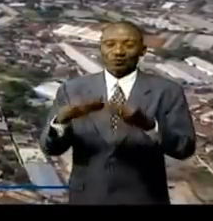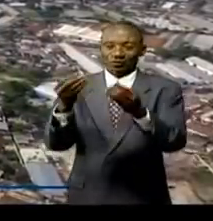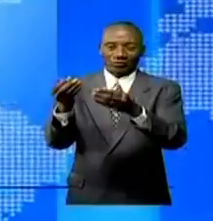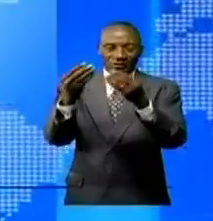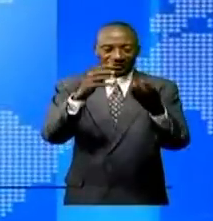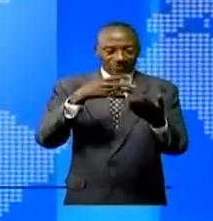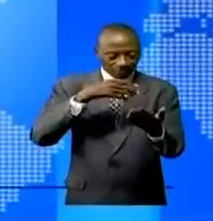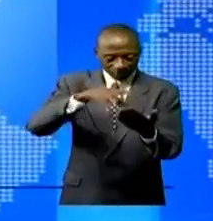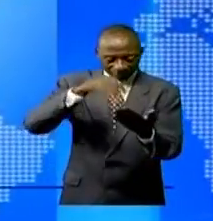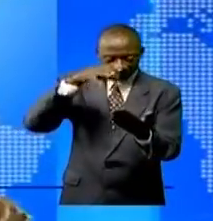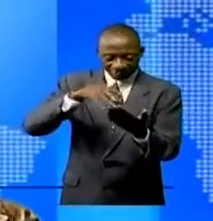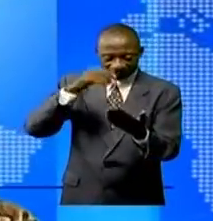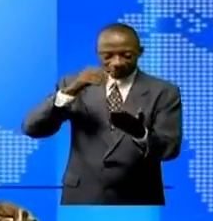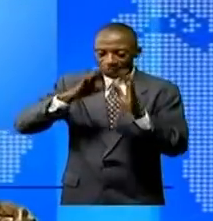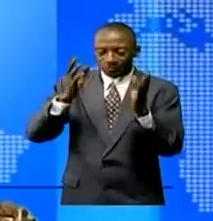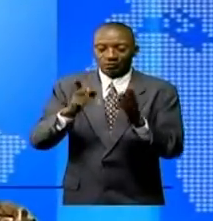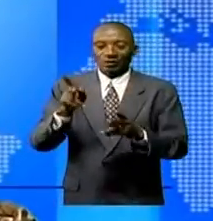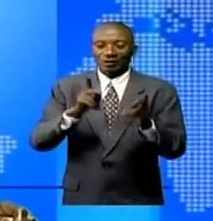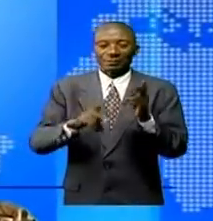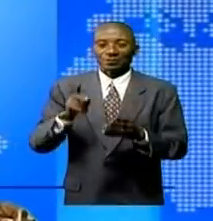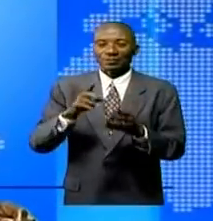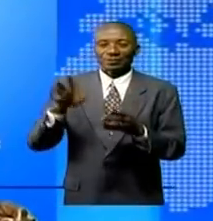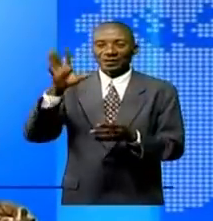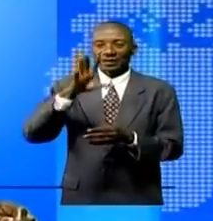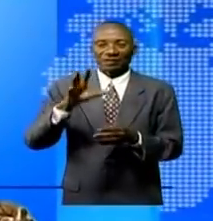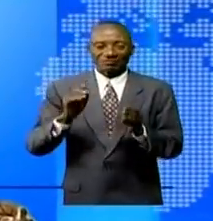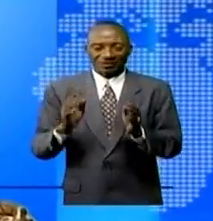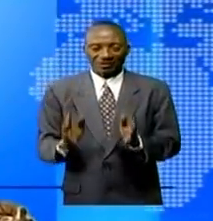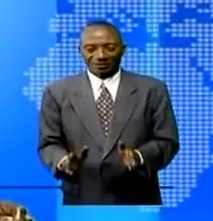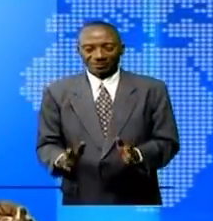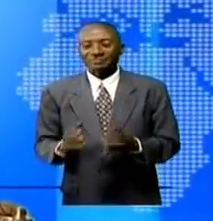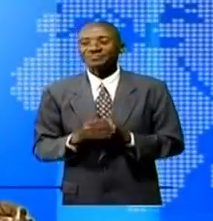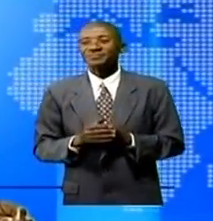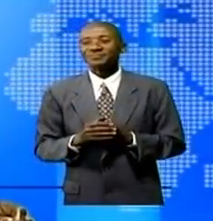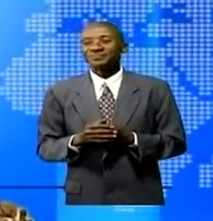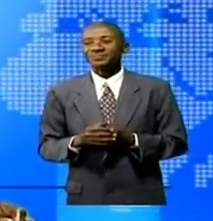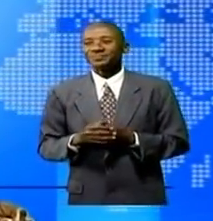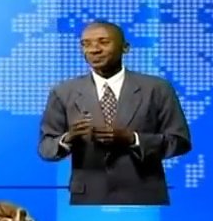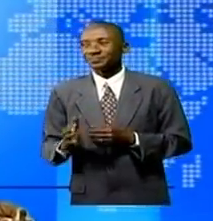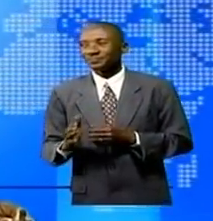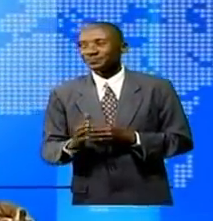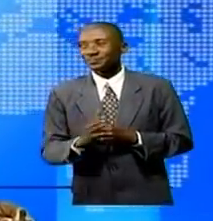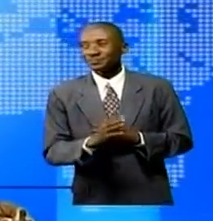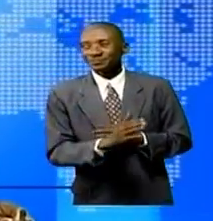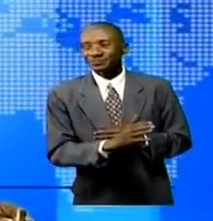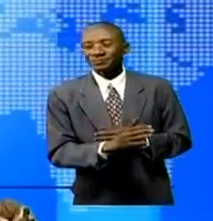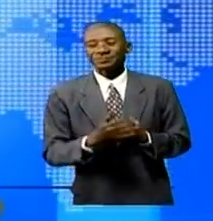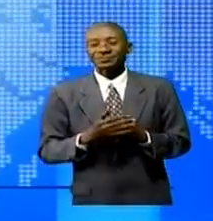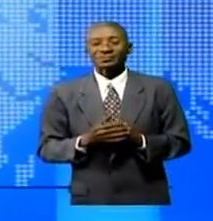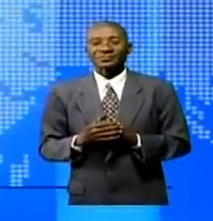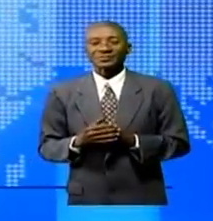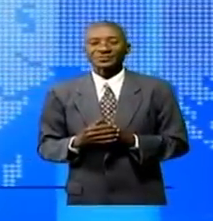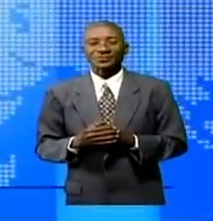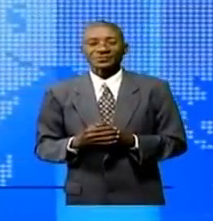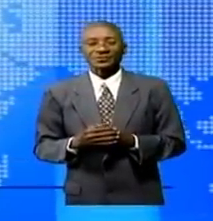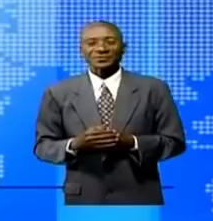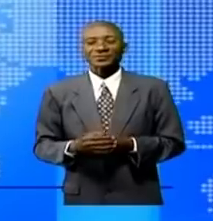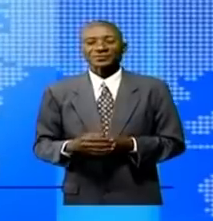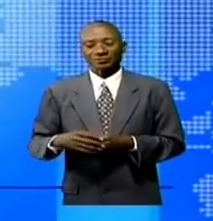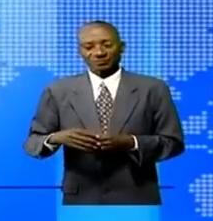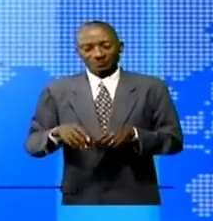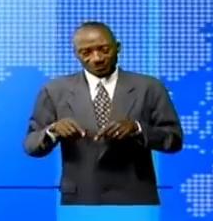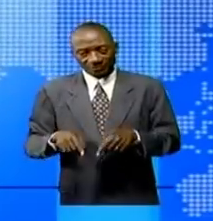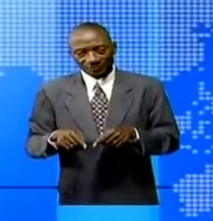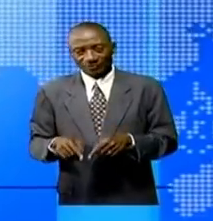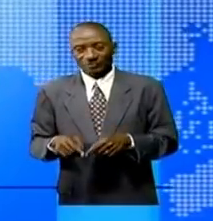africains. Enfin, dans la province du Congo central, les cadres et combattants du parti présidentiel sont descendus dans les rues pour